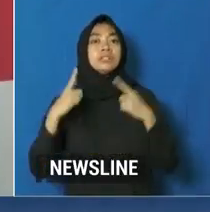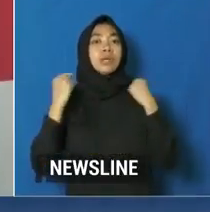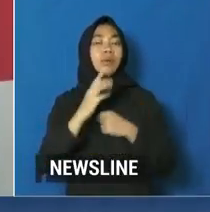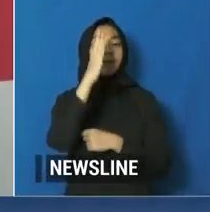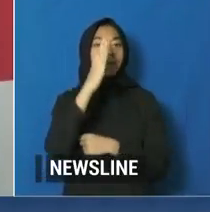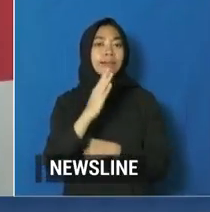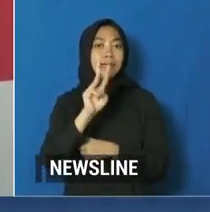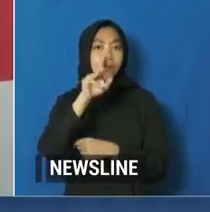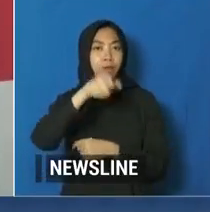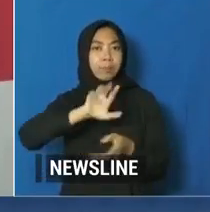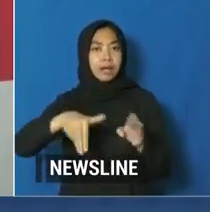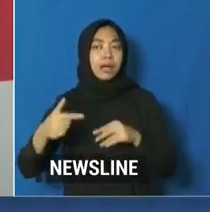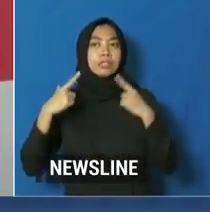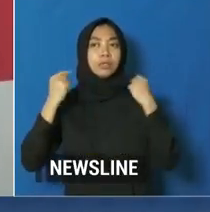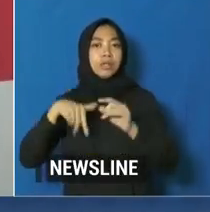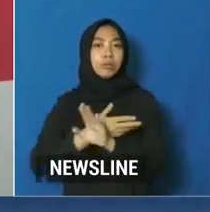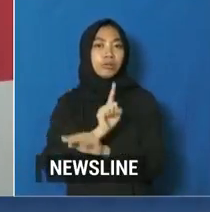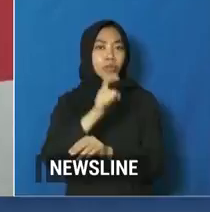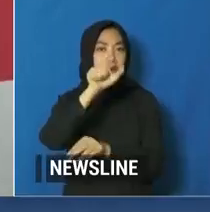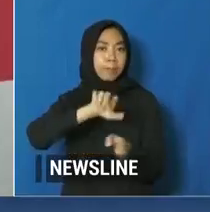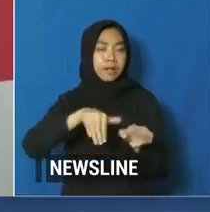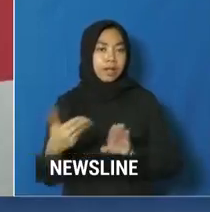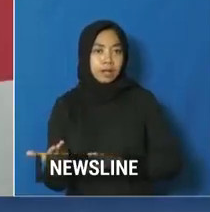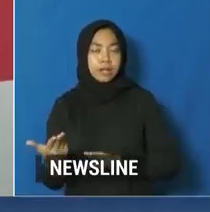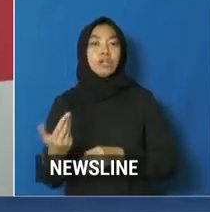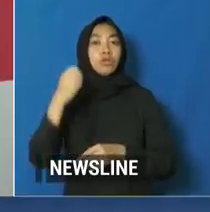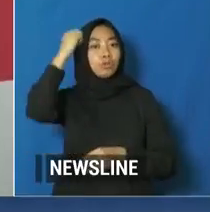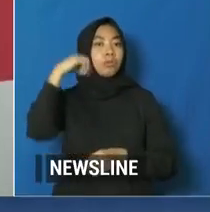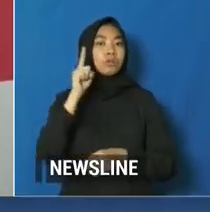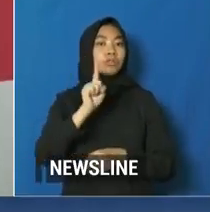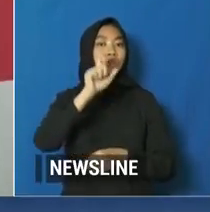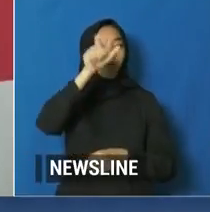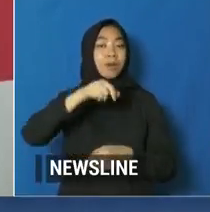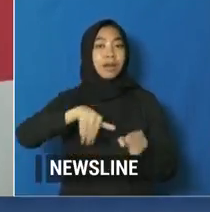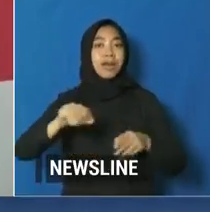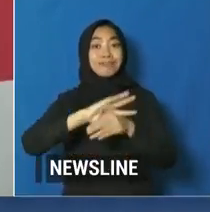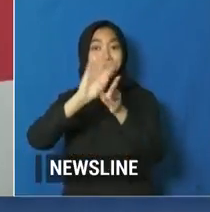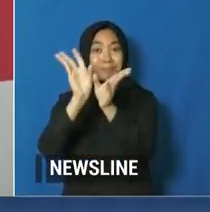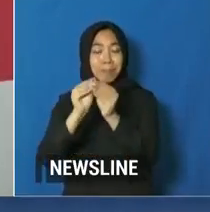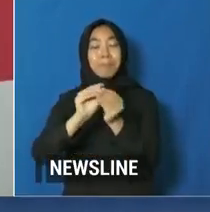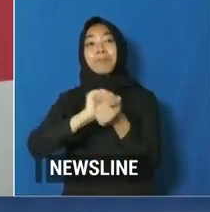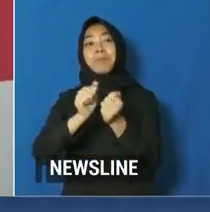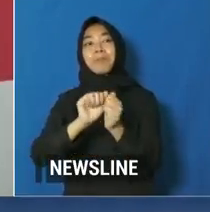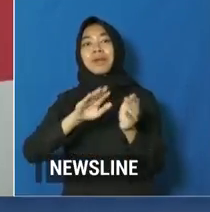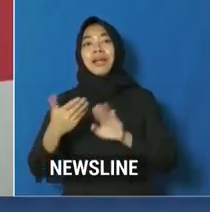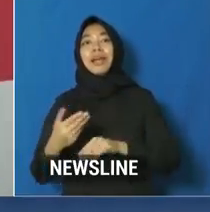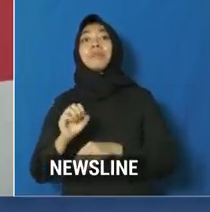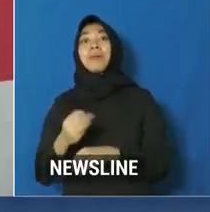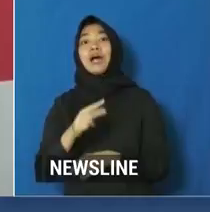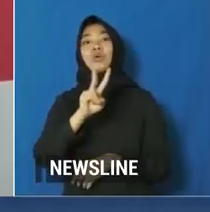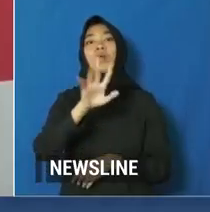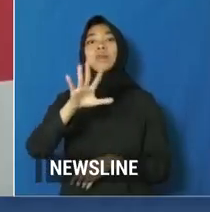3, Jawa Timur 1, dan kemudian Sumatera Utara 1, maka total kasus kematian adalah